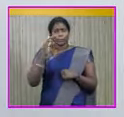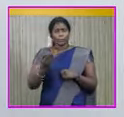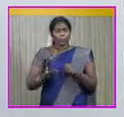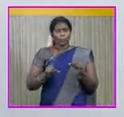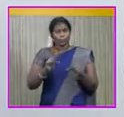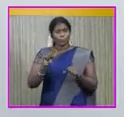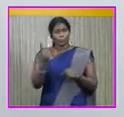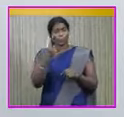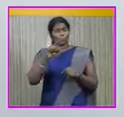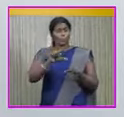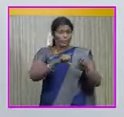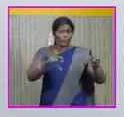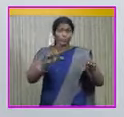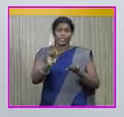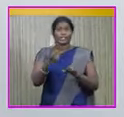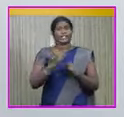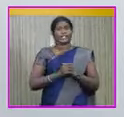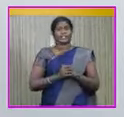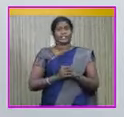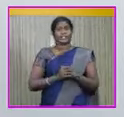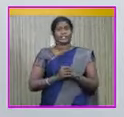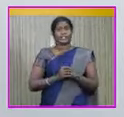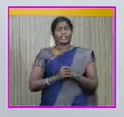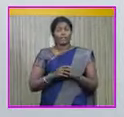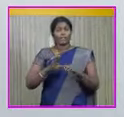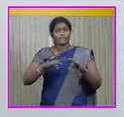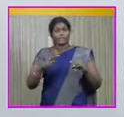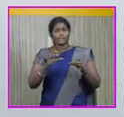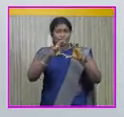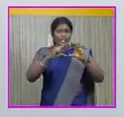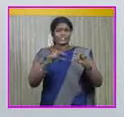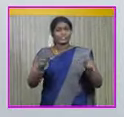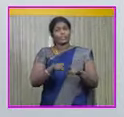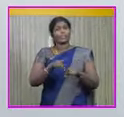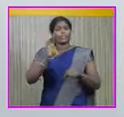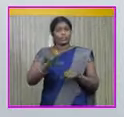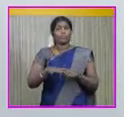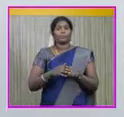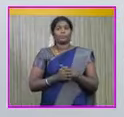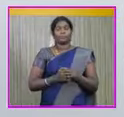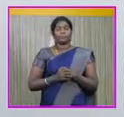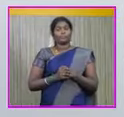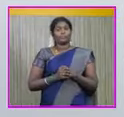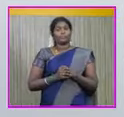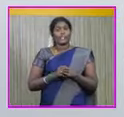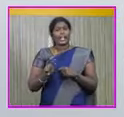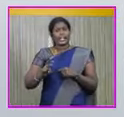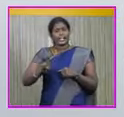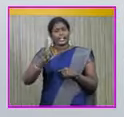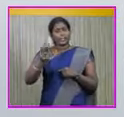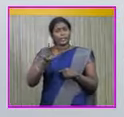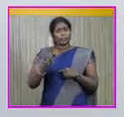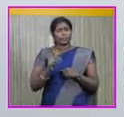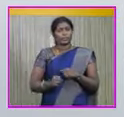ஒத்த பக்கங்களின் விகிதங்களும் நிச்சயமாக வடிவொத்த முக்கோணங்களில் சமமாகத்தான் இருக்கும். இந்த மூன்று மதிப்புகளில் ஒரே